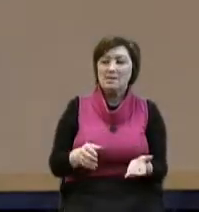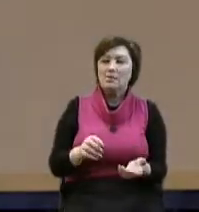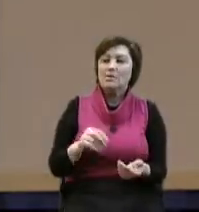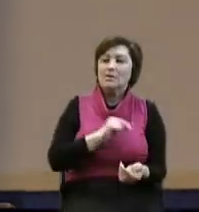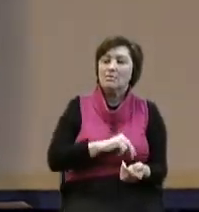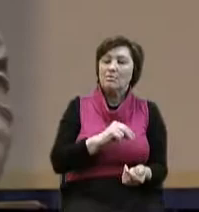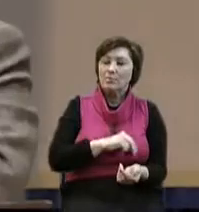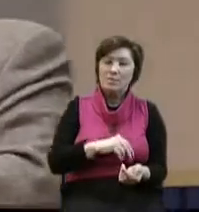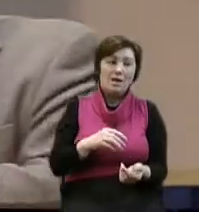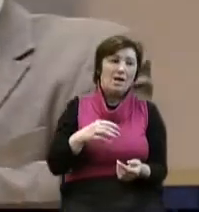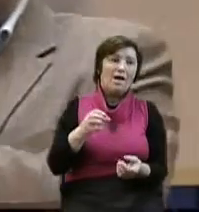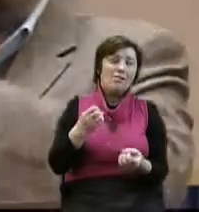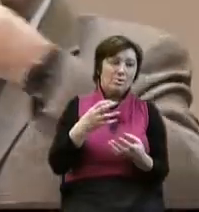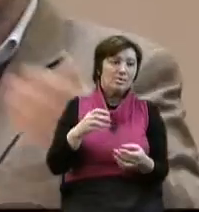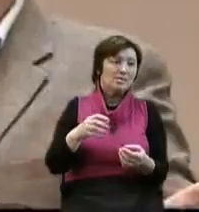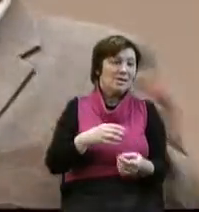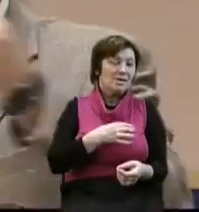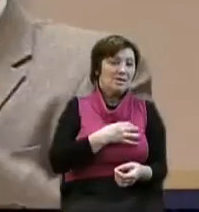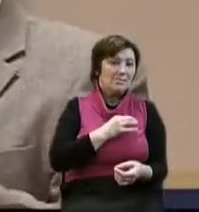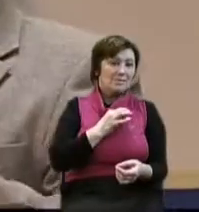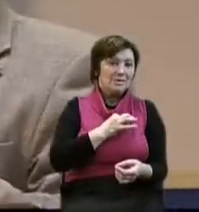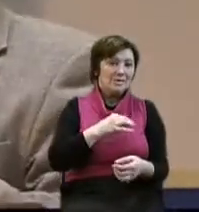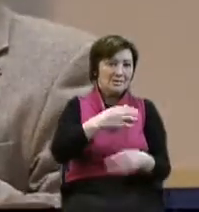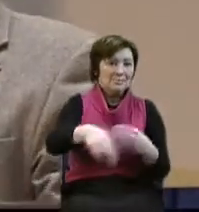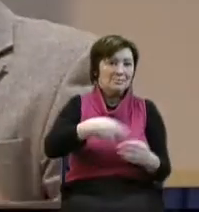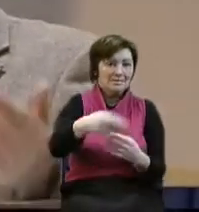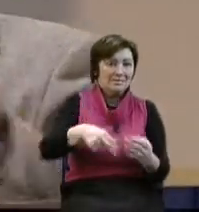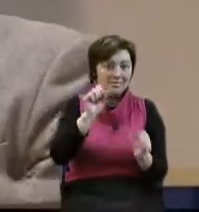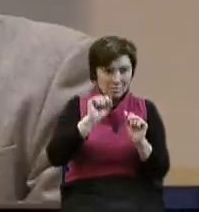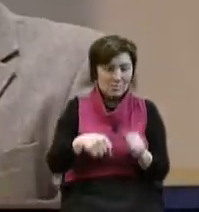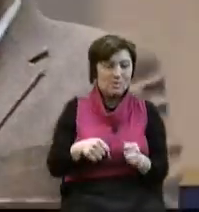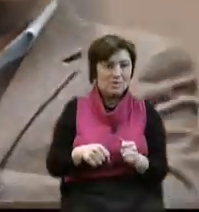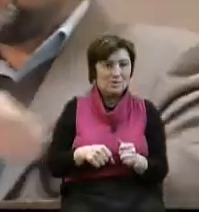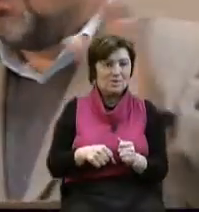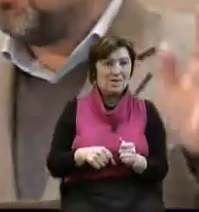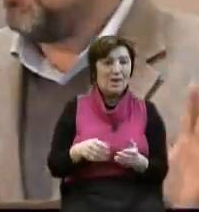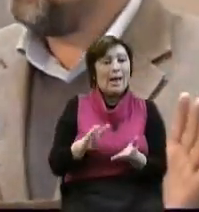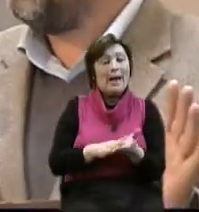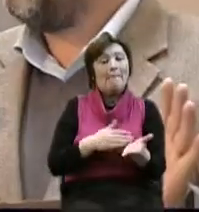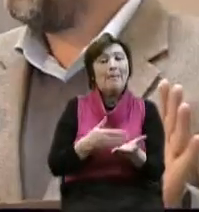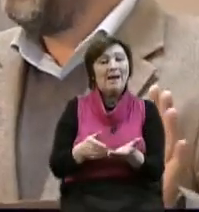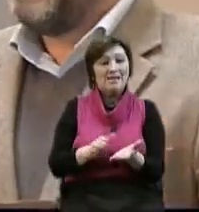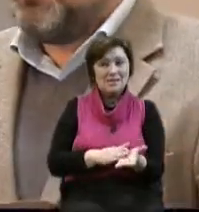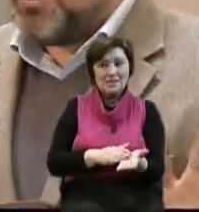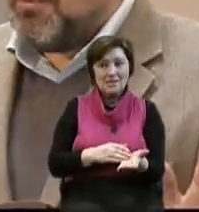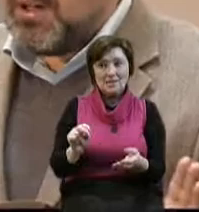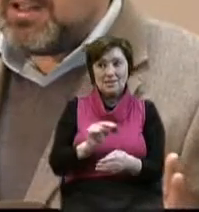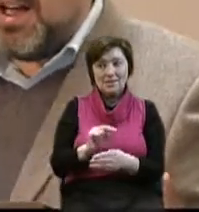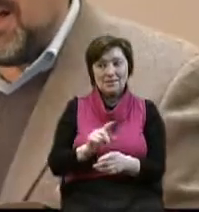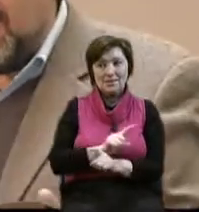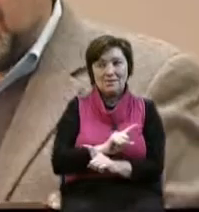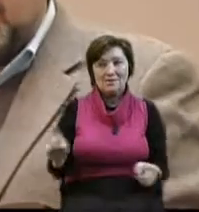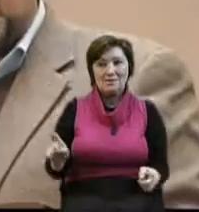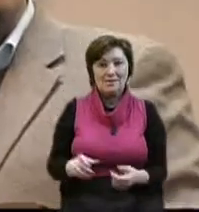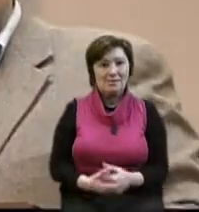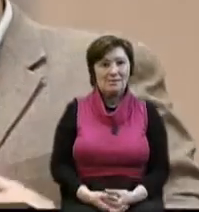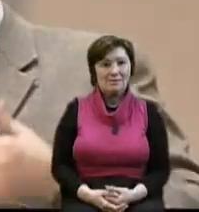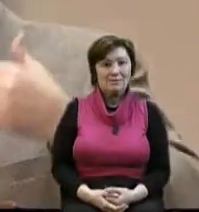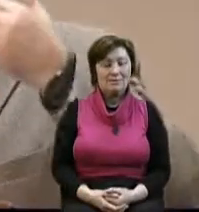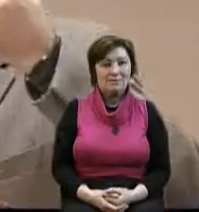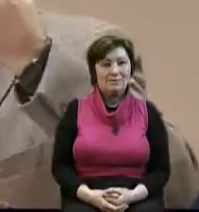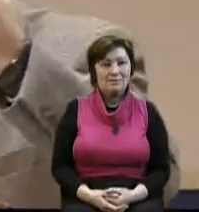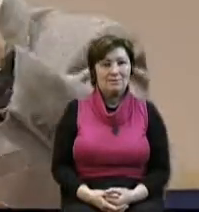Но повязку, чтобы он не стек кровью и не умер, можно было наложить, но мазь наложить нельзя было. И поэтому, когда они